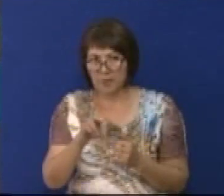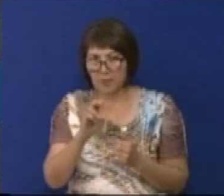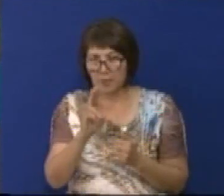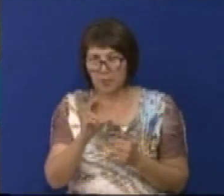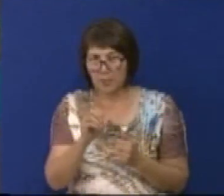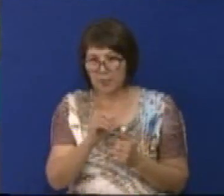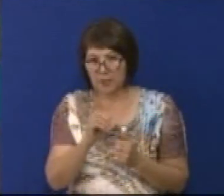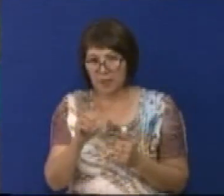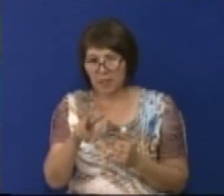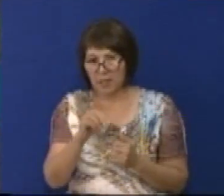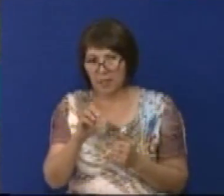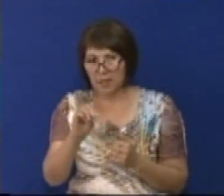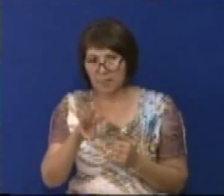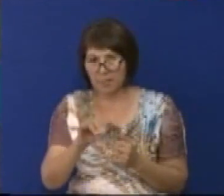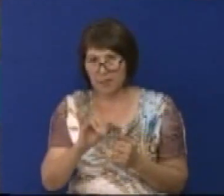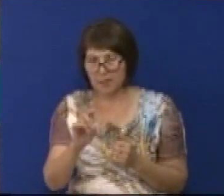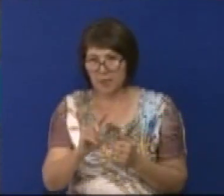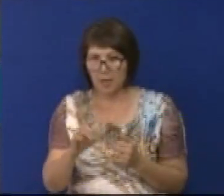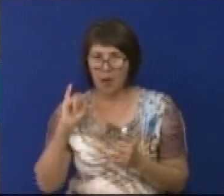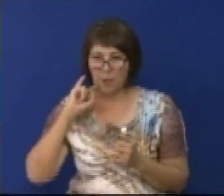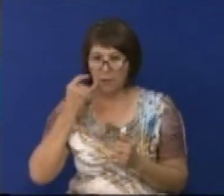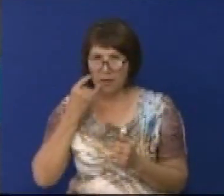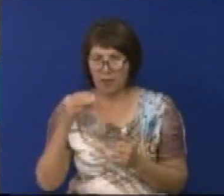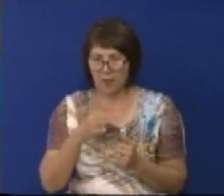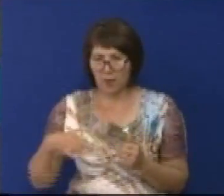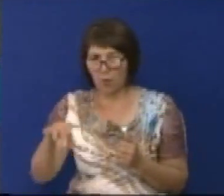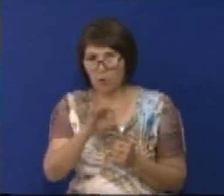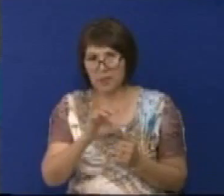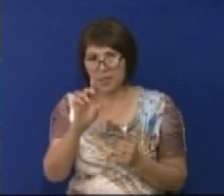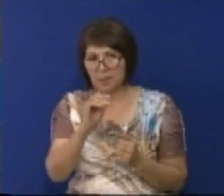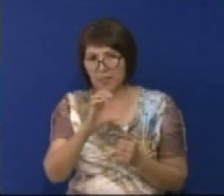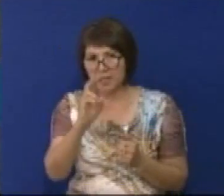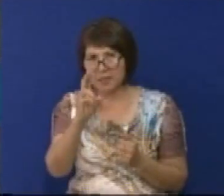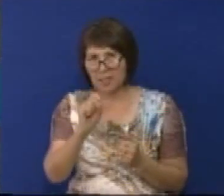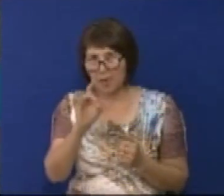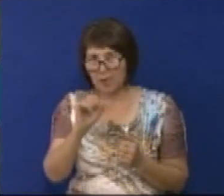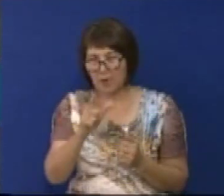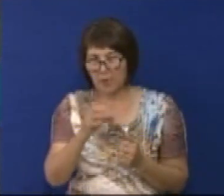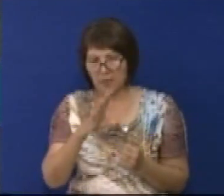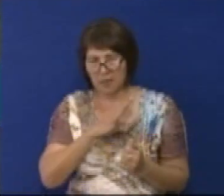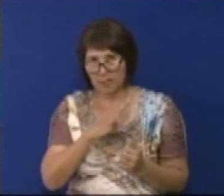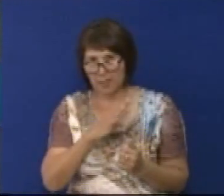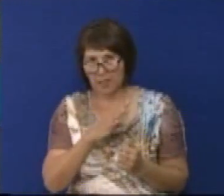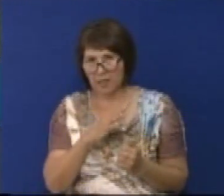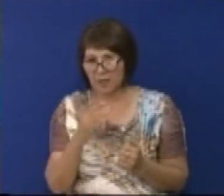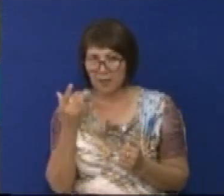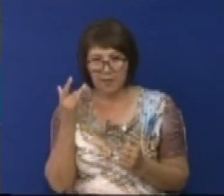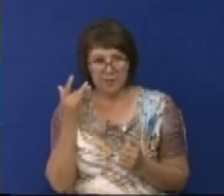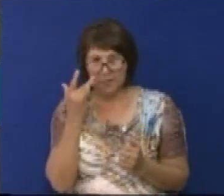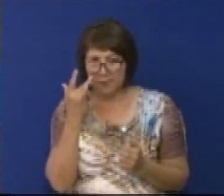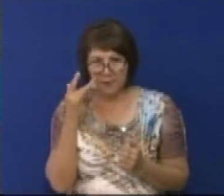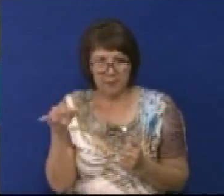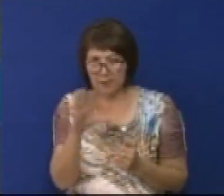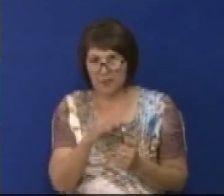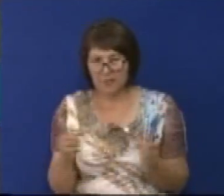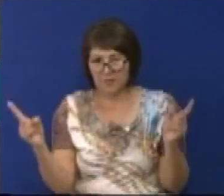қамтимыз. Күні кеше ғана Павлодар облысынан кейін Қарабас пен Бесқарағайда болдық. Барлық жерде жақсы қарсы алды. Ересектер мен